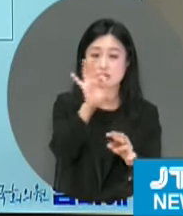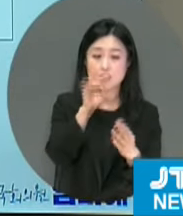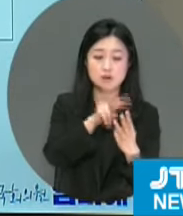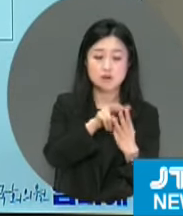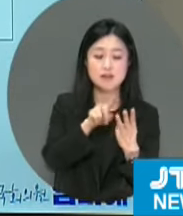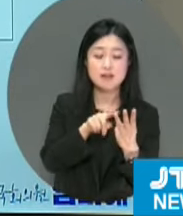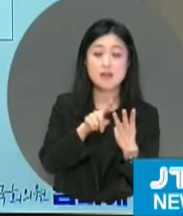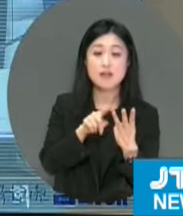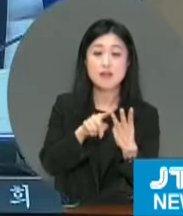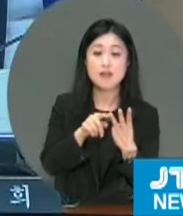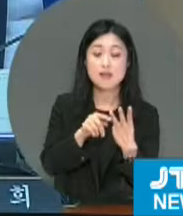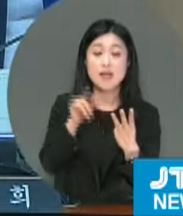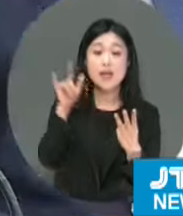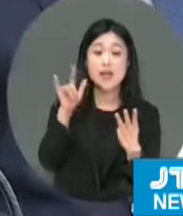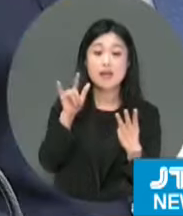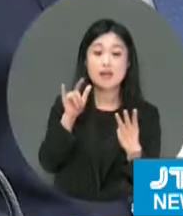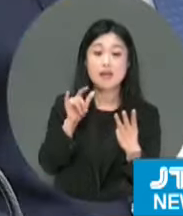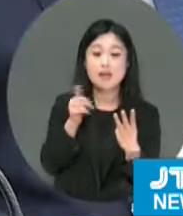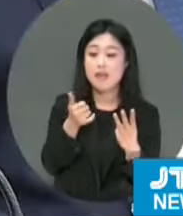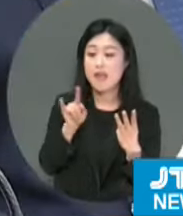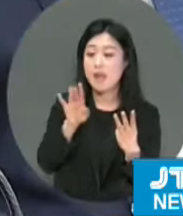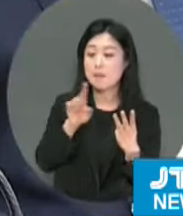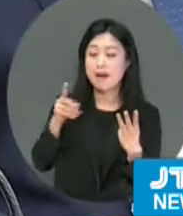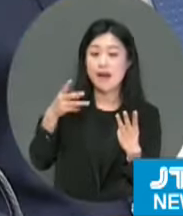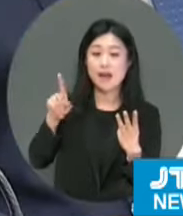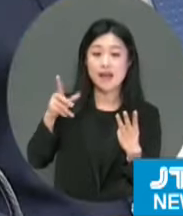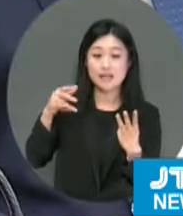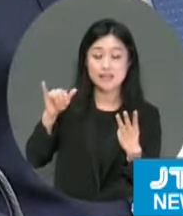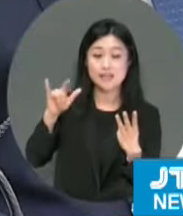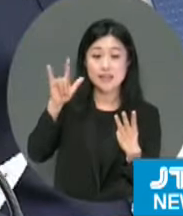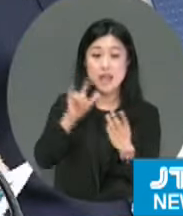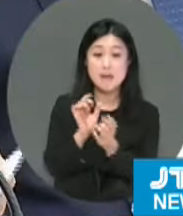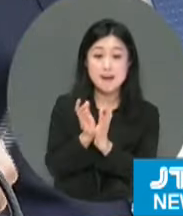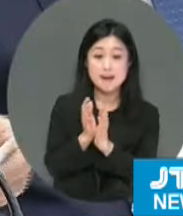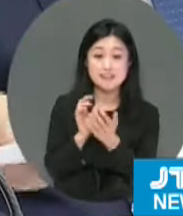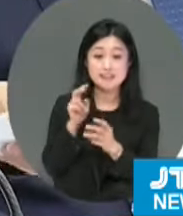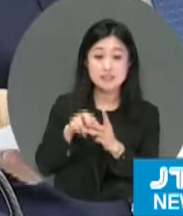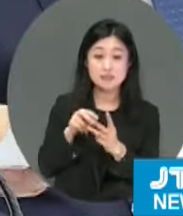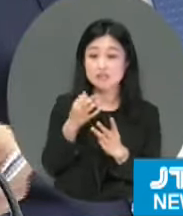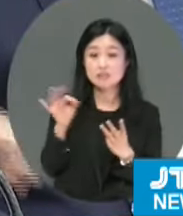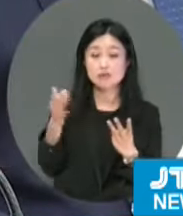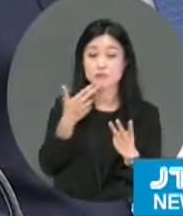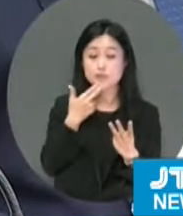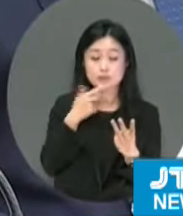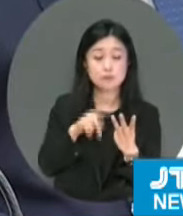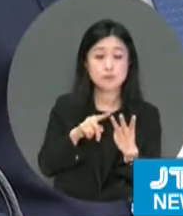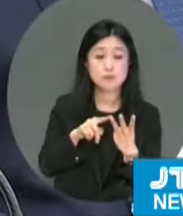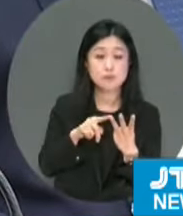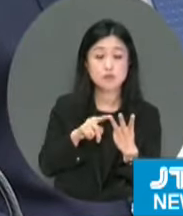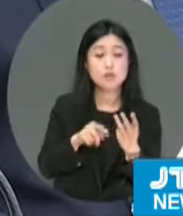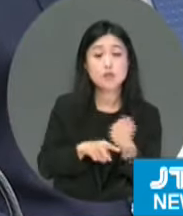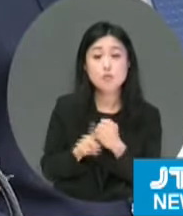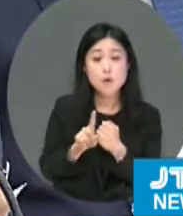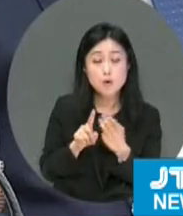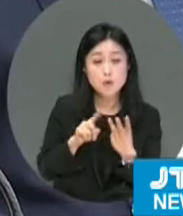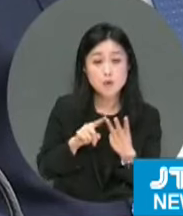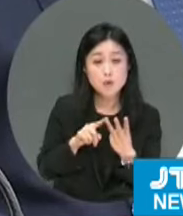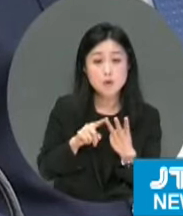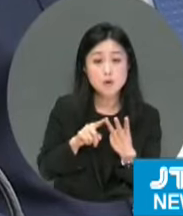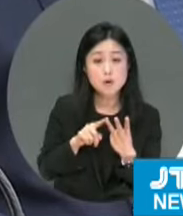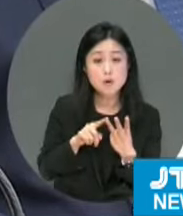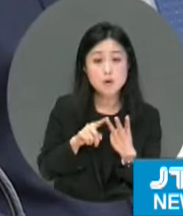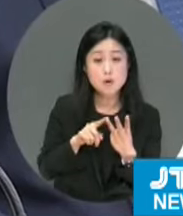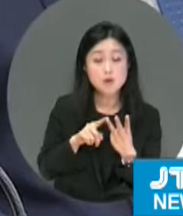밑에 해바라기 센터는 지정이 안 되어 있습니다. 다음 자료 보여주시겠어요? 이게 왜 지정이 안 되냐